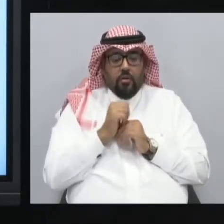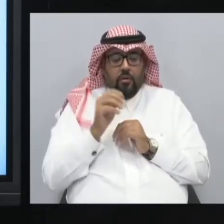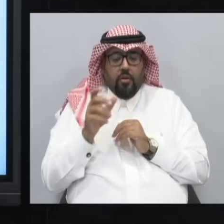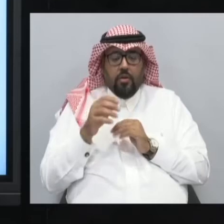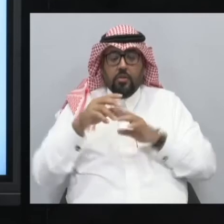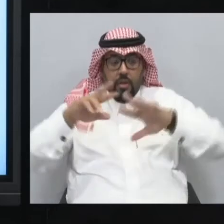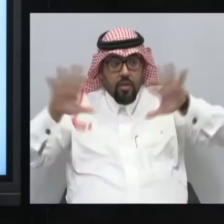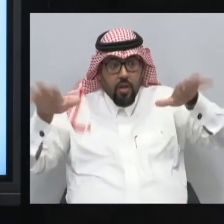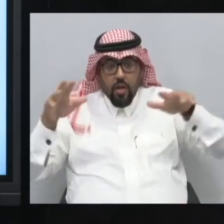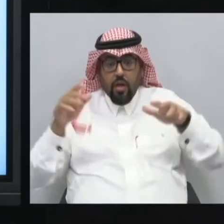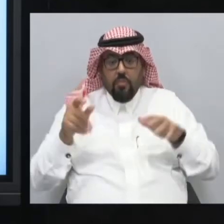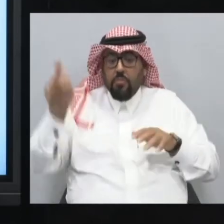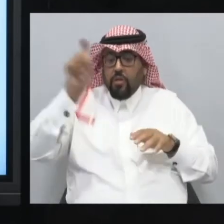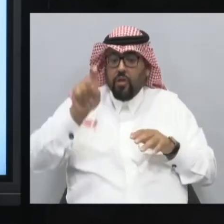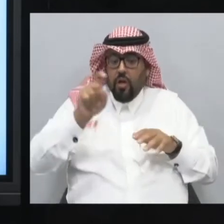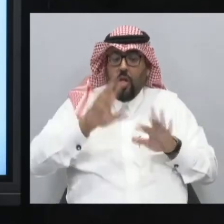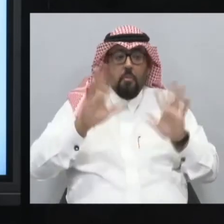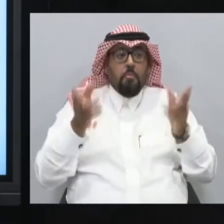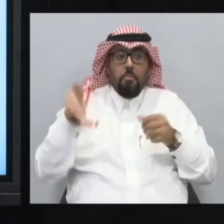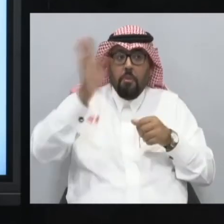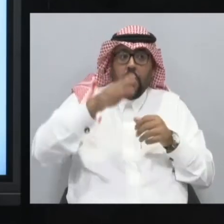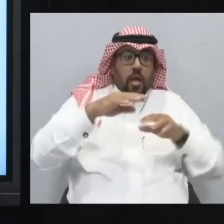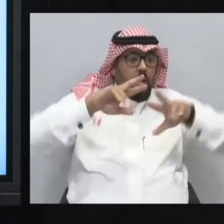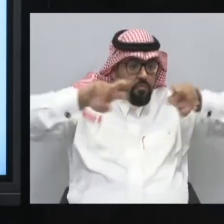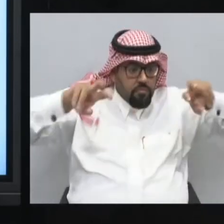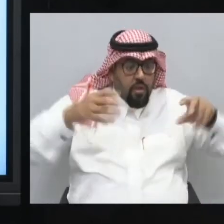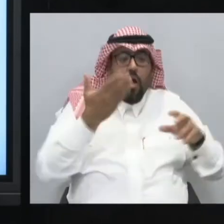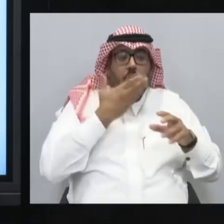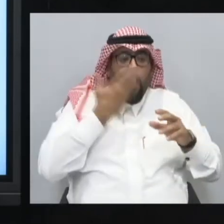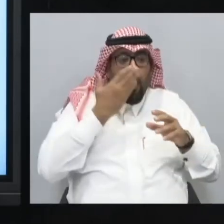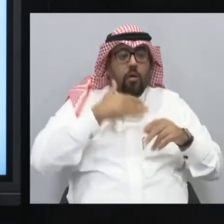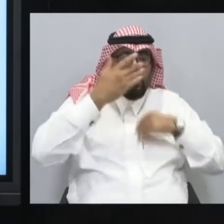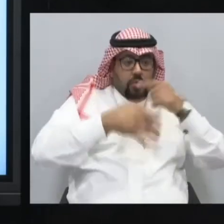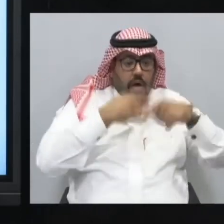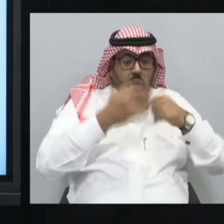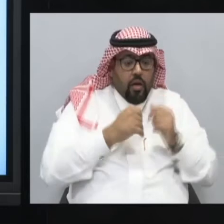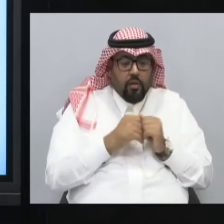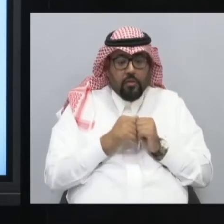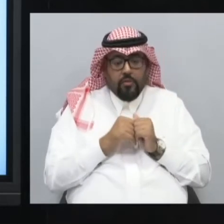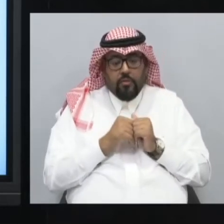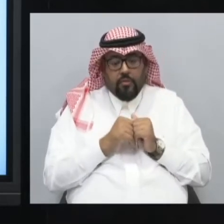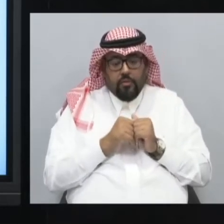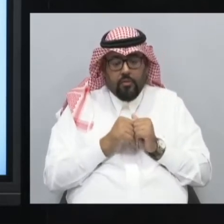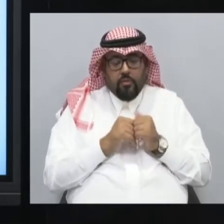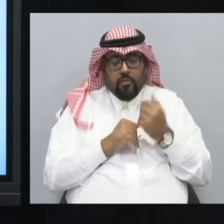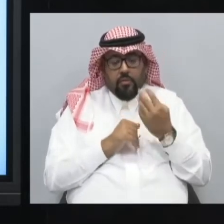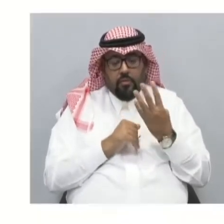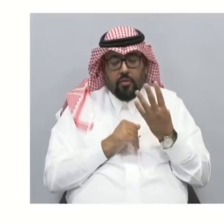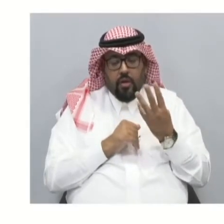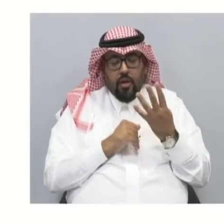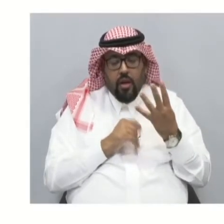أسأل ثم أقرأ. طيب، المرحلة الرابعة، ما التي بعدها؟ المرحلة الرابعة هنا